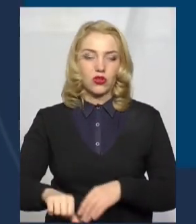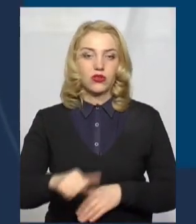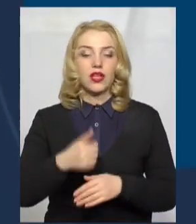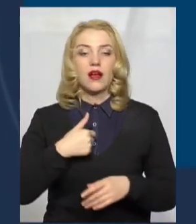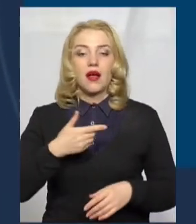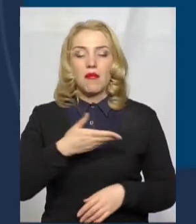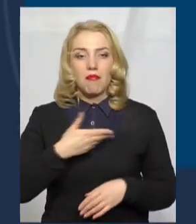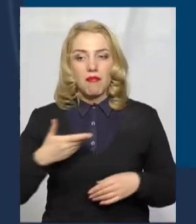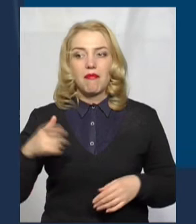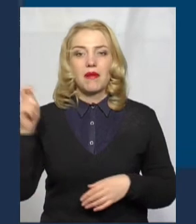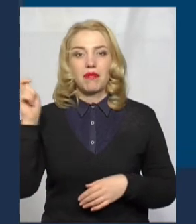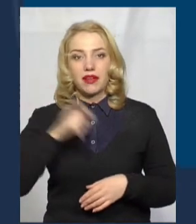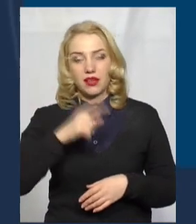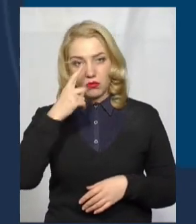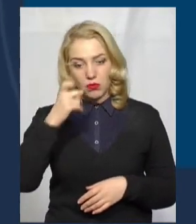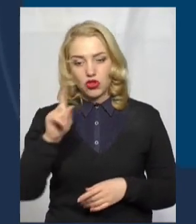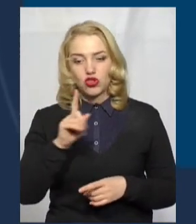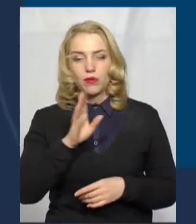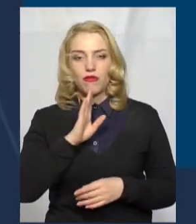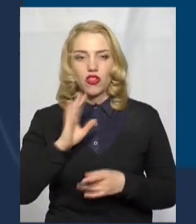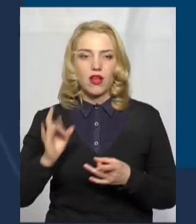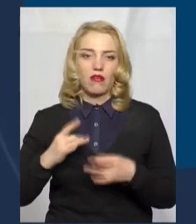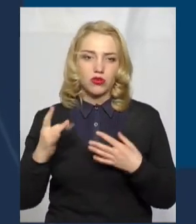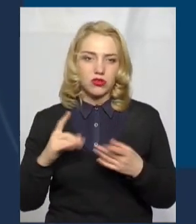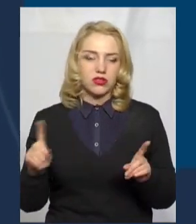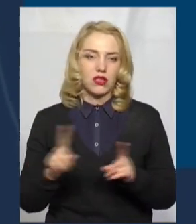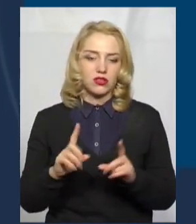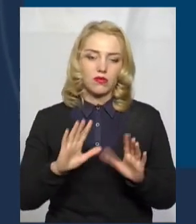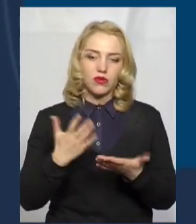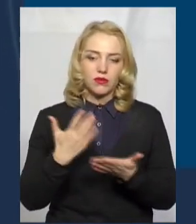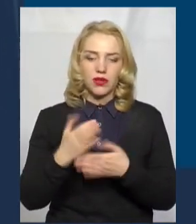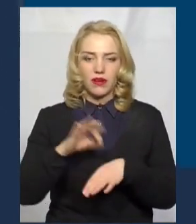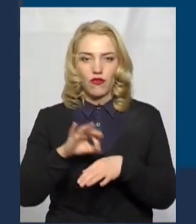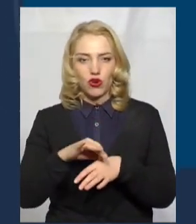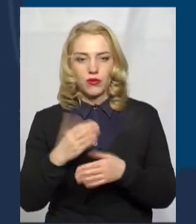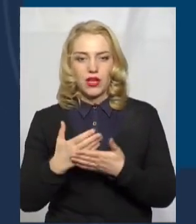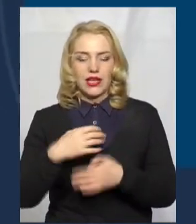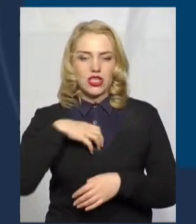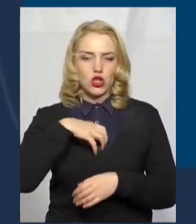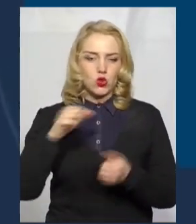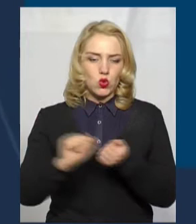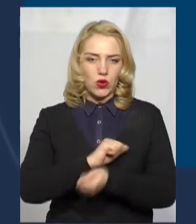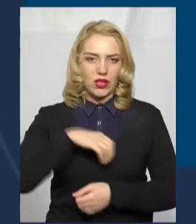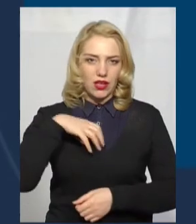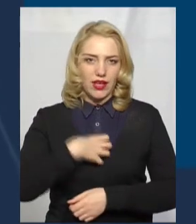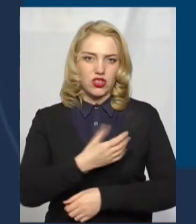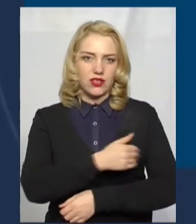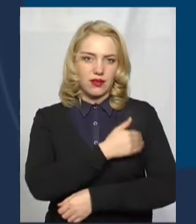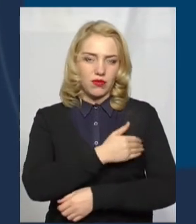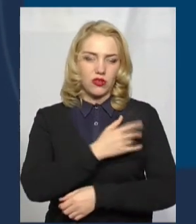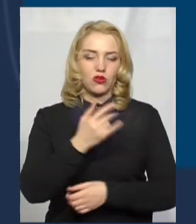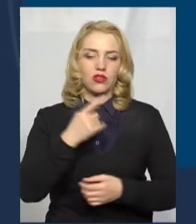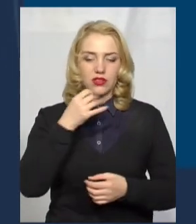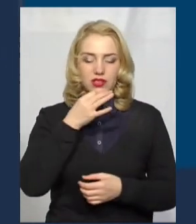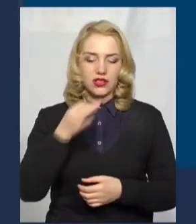приїхали, попередили, що вона нам сказала, якщо будуть якісь симптоми, сухий кашель, температура. Сказала дзвонити її